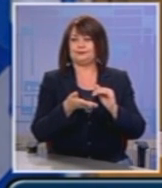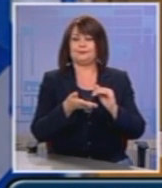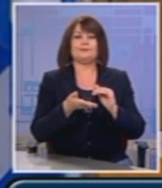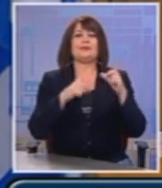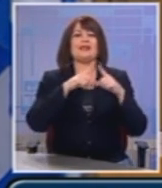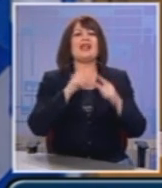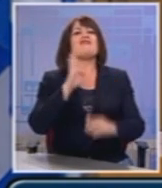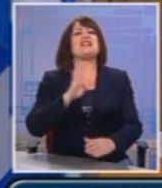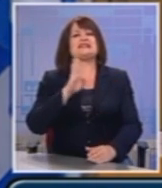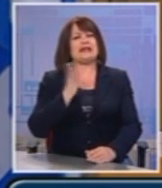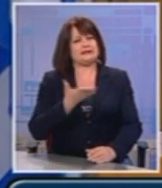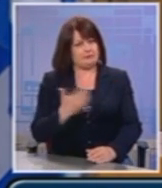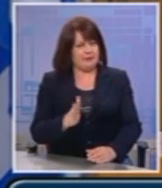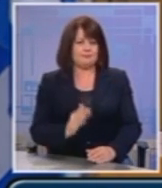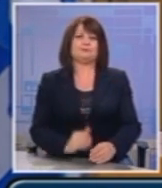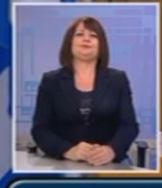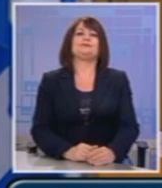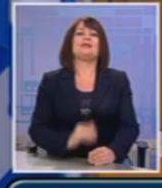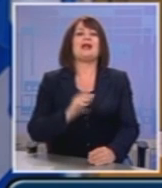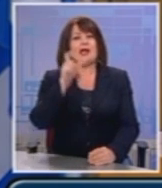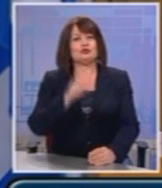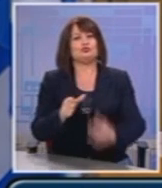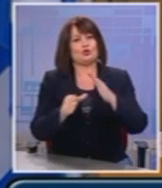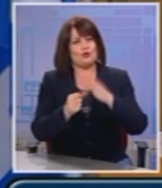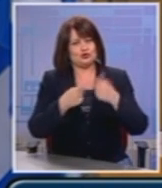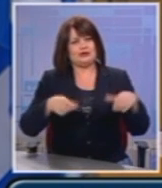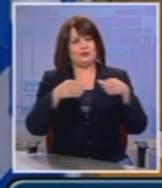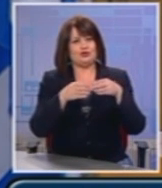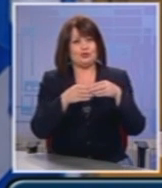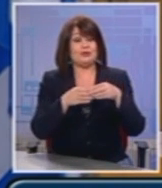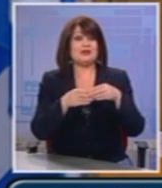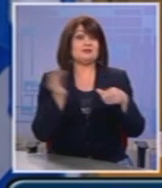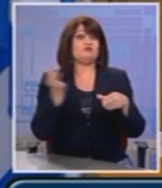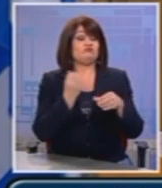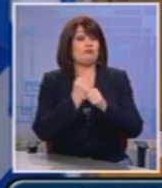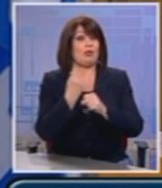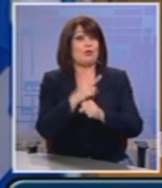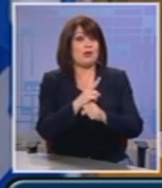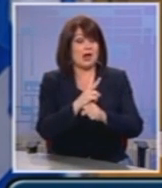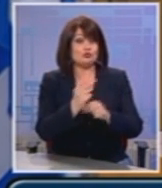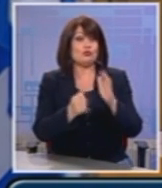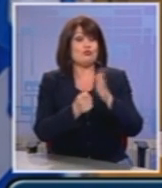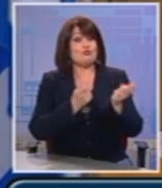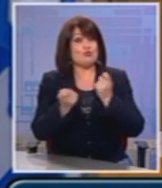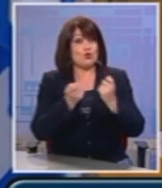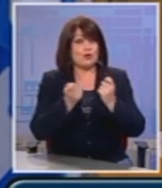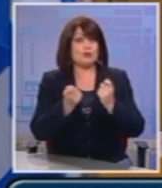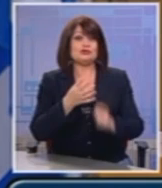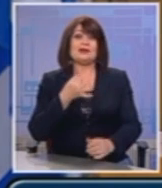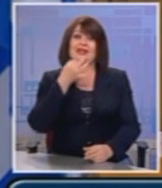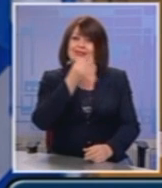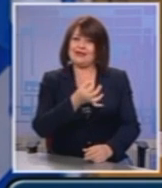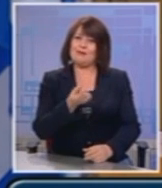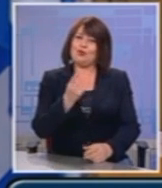δημήτρης βίτσας ο οποίος κάνει εξαίρετη δουλειά στην επιτροπή και στον οποίο θα βάλλουμε και